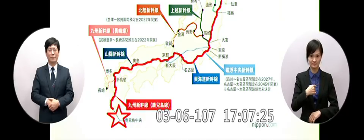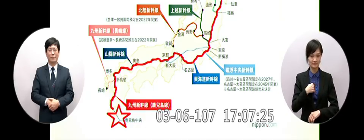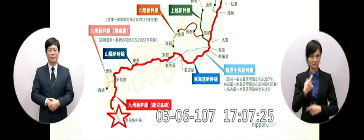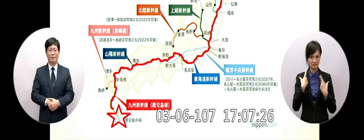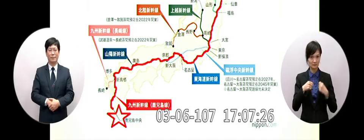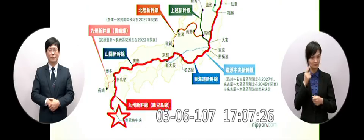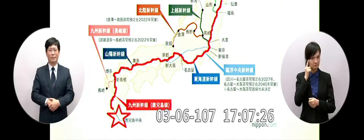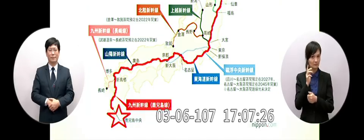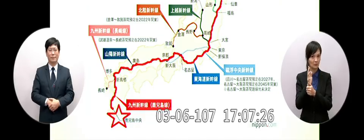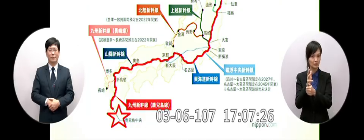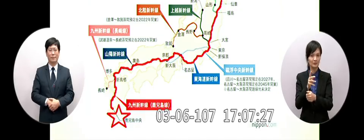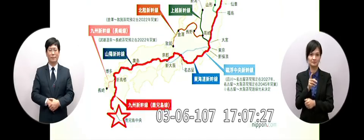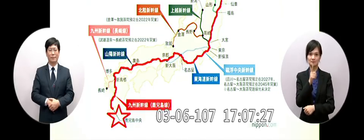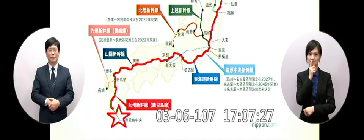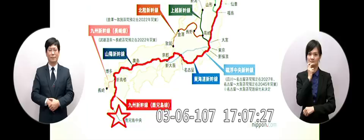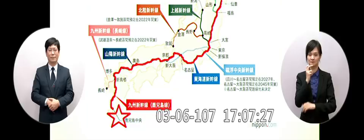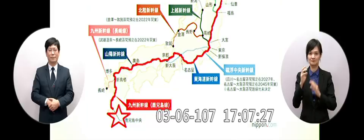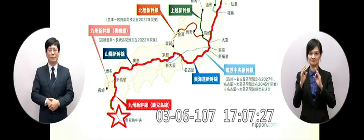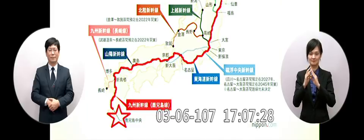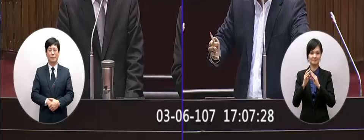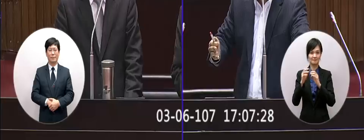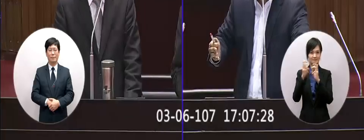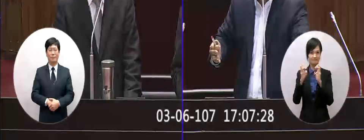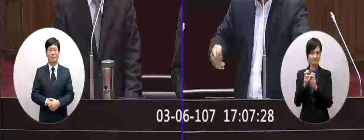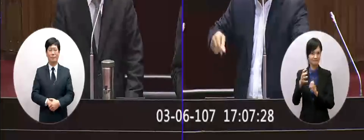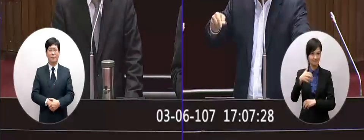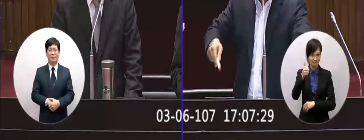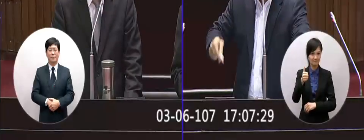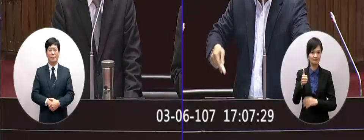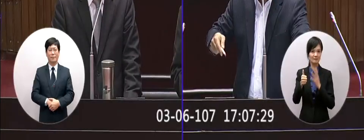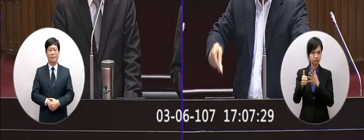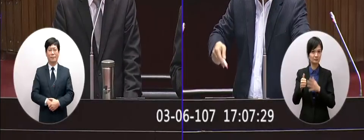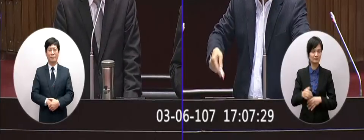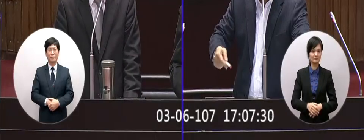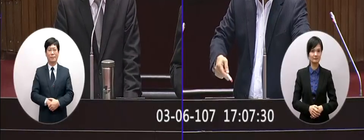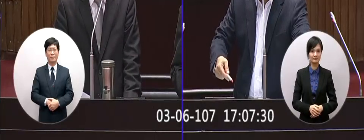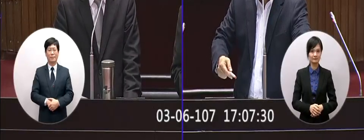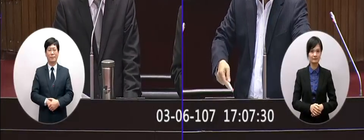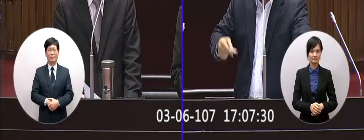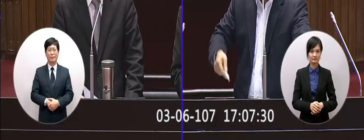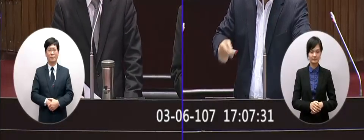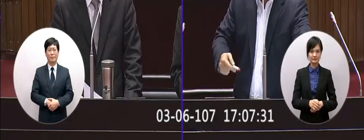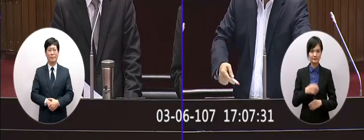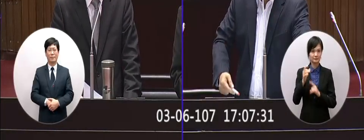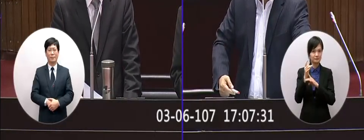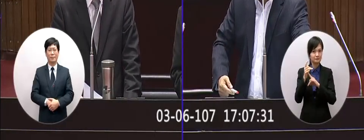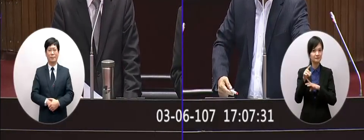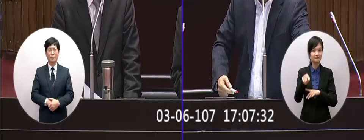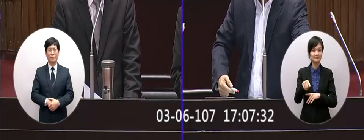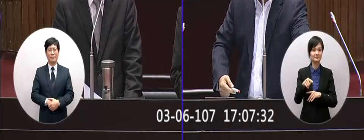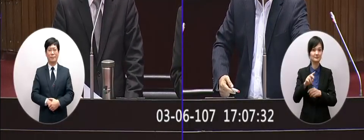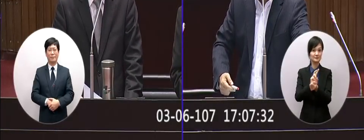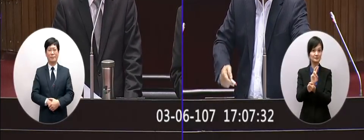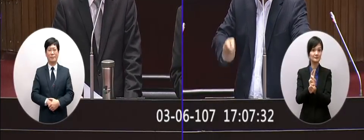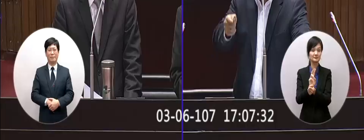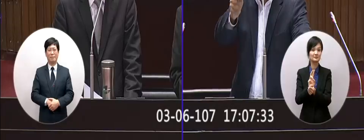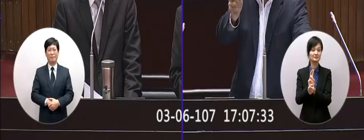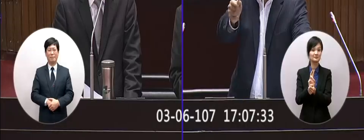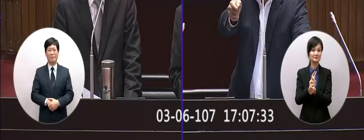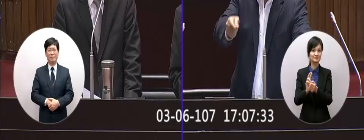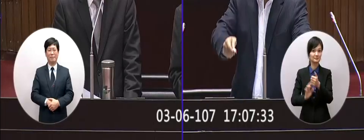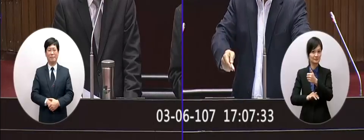之光中央银行杨总裁，但是拄啊。新竹的林维洲，迄三八三八迄个委员，拄